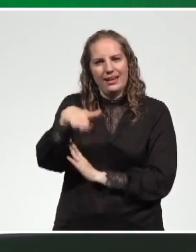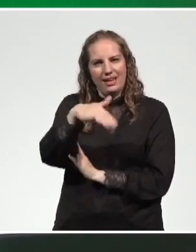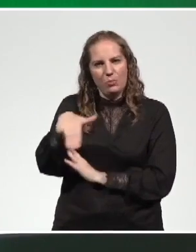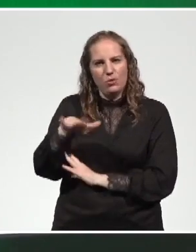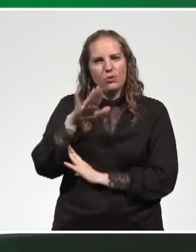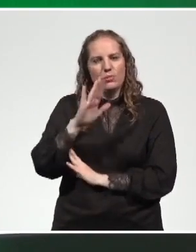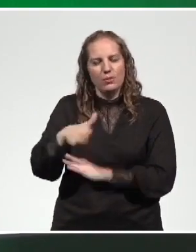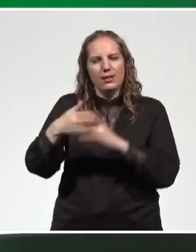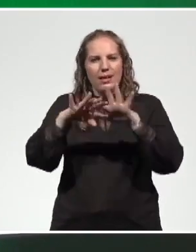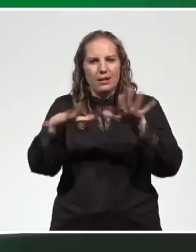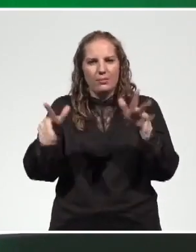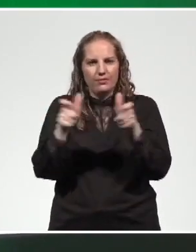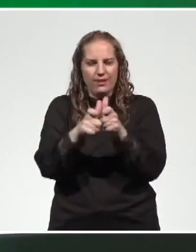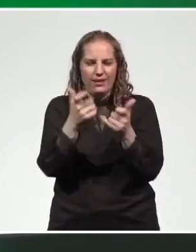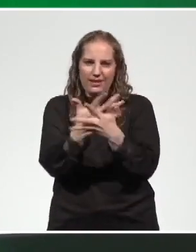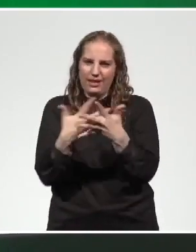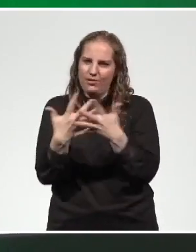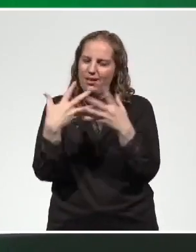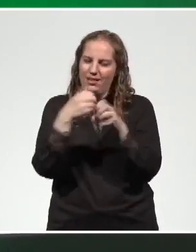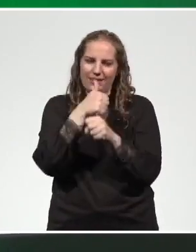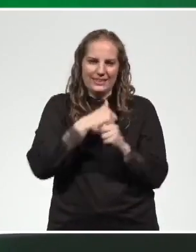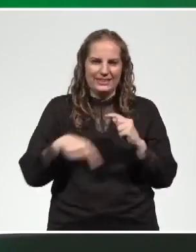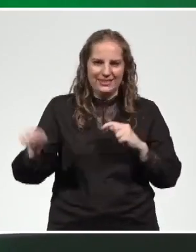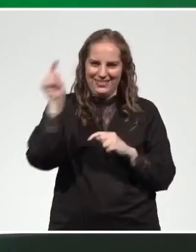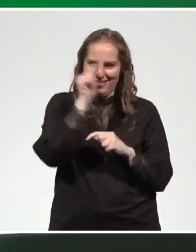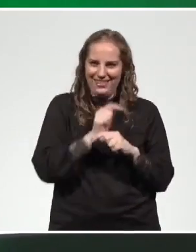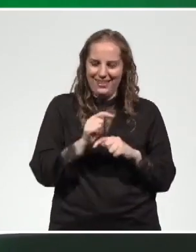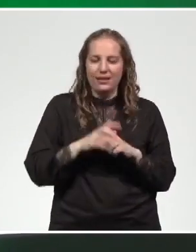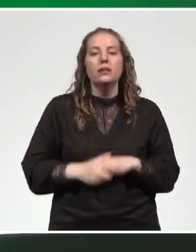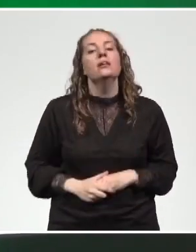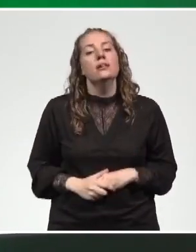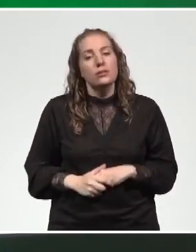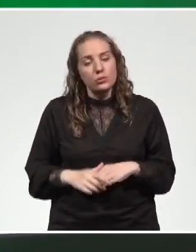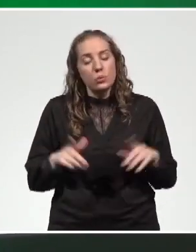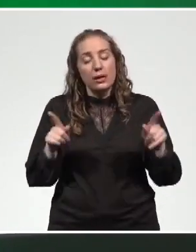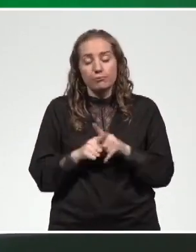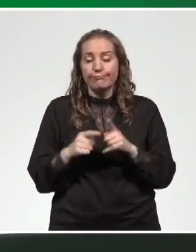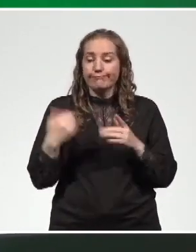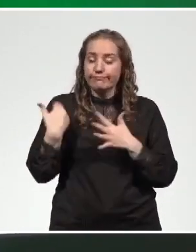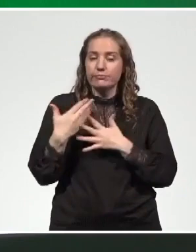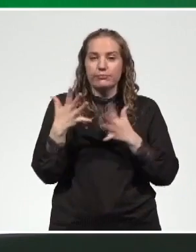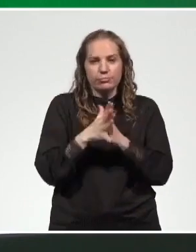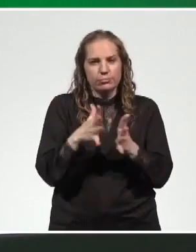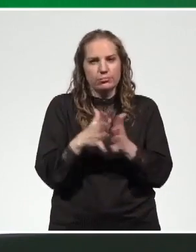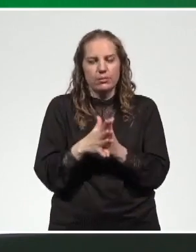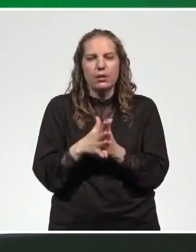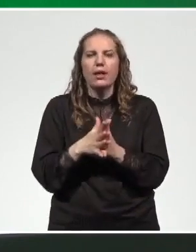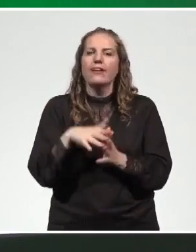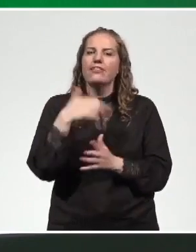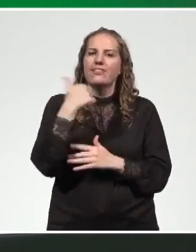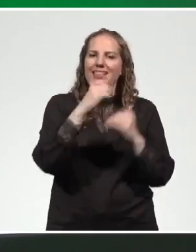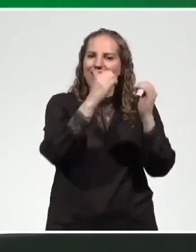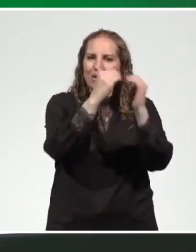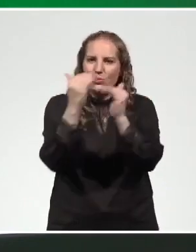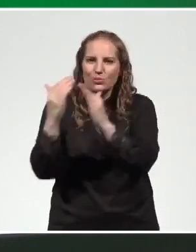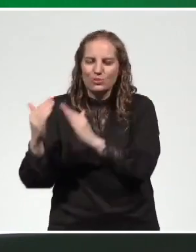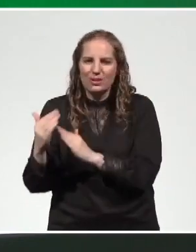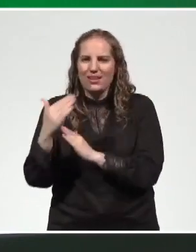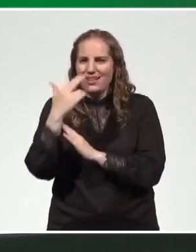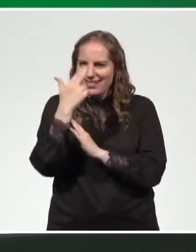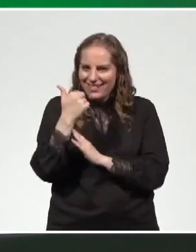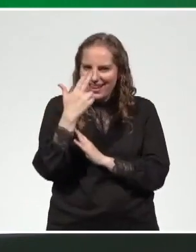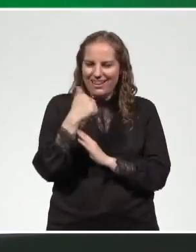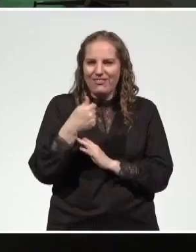almenna félagskerfinu út allt land. Því eins og fram hefur komið mjög víða þá vantar húsnæði til þess að fjölga fólki mjög